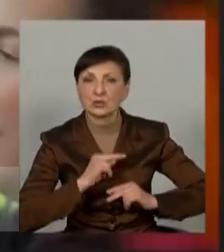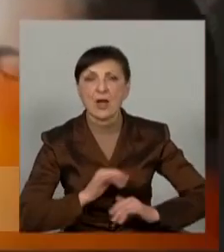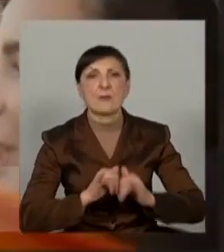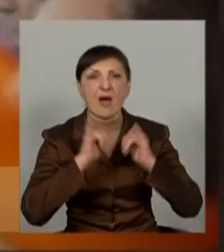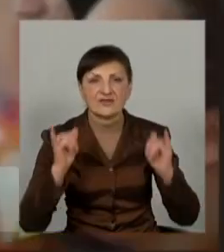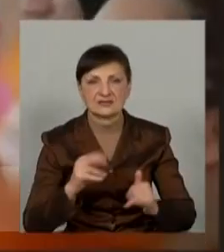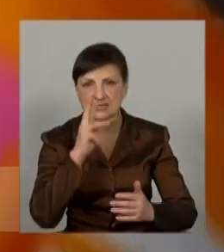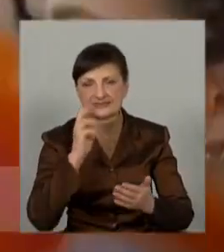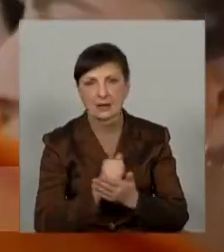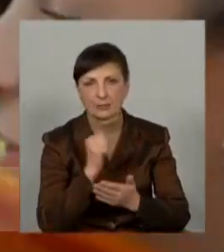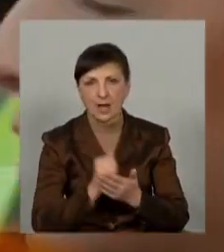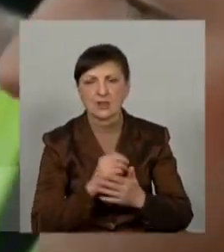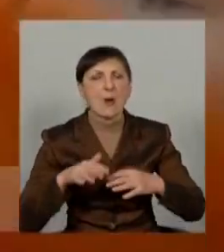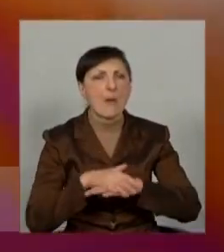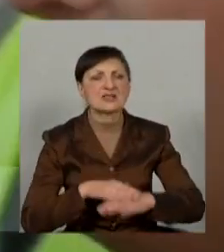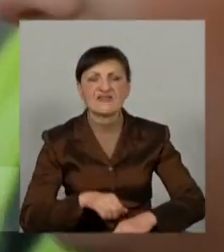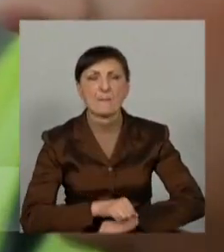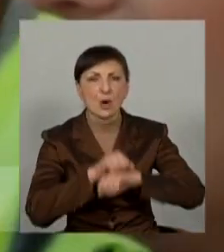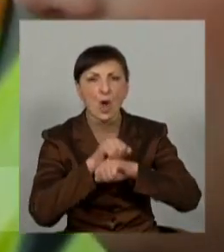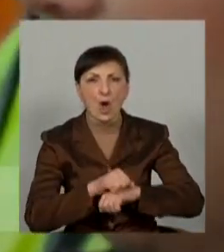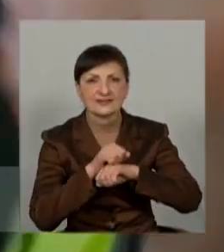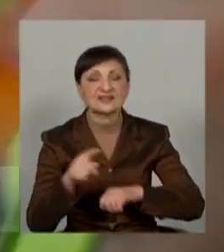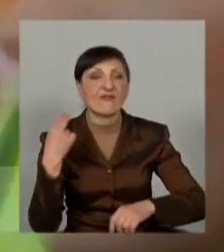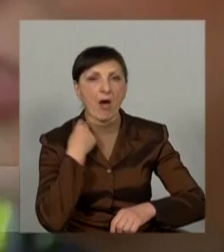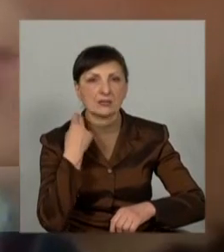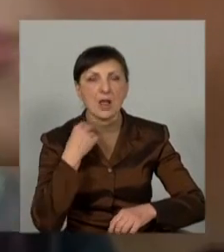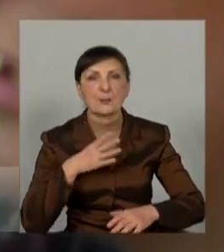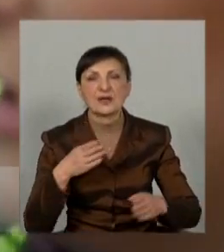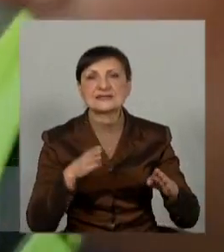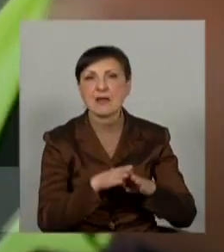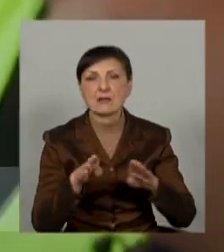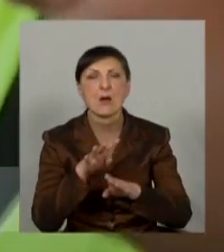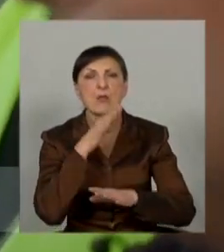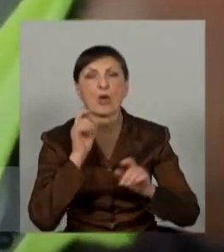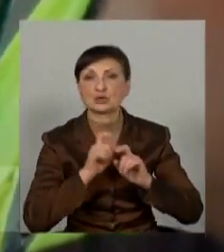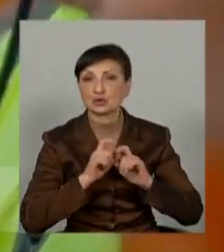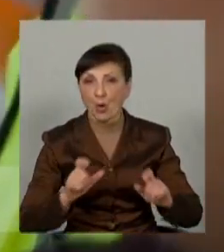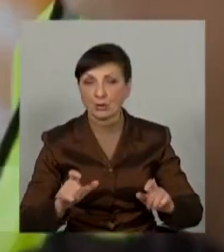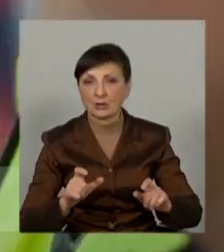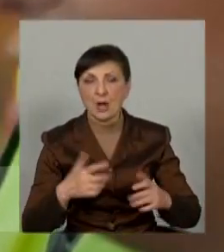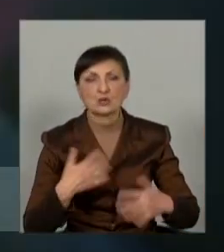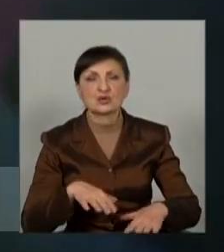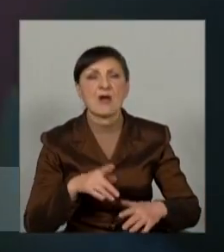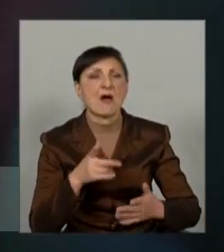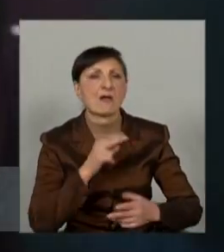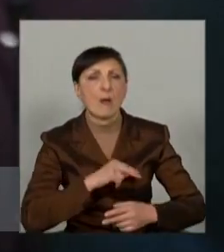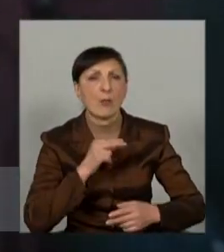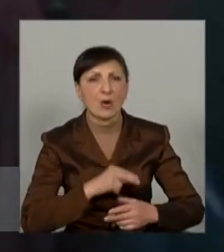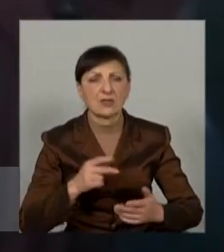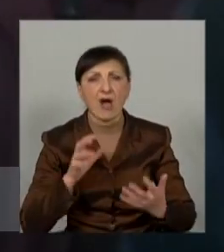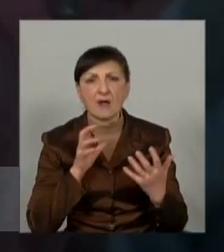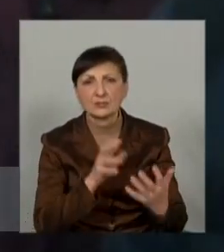Из-за массовых протестов в Соединенном Королевстве были закрыты 1000 школ, сорваны лекции, нарушена работа общественного транспорта